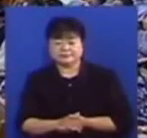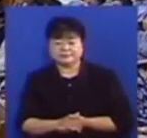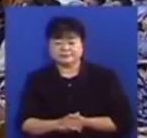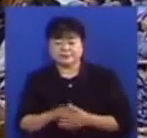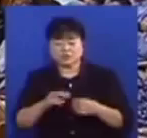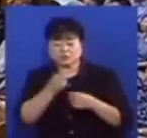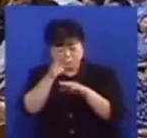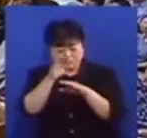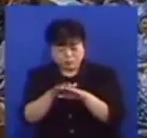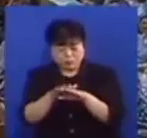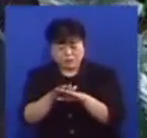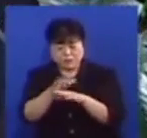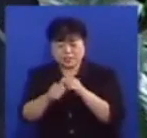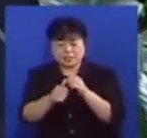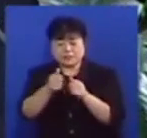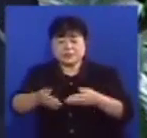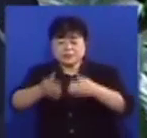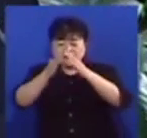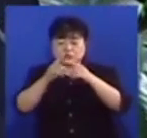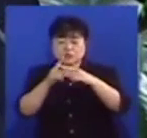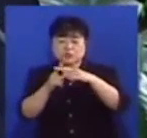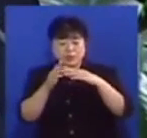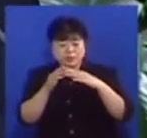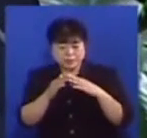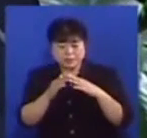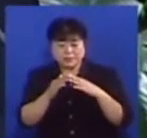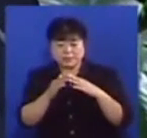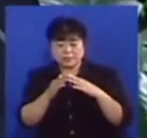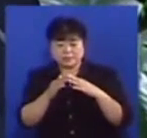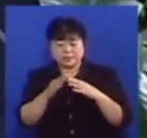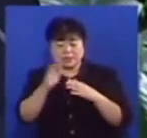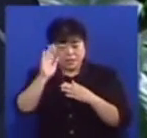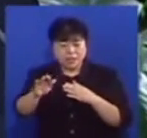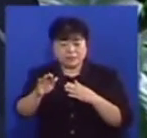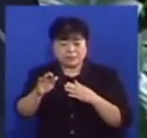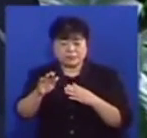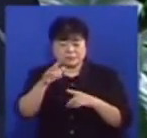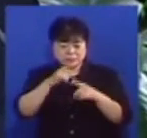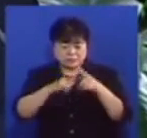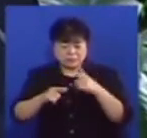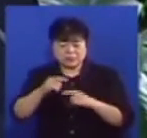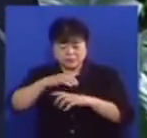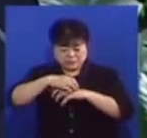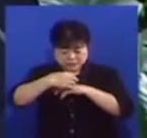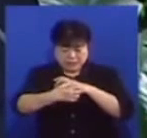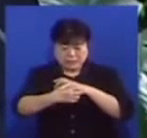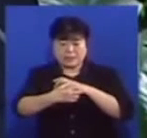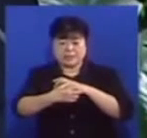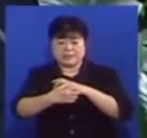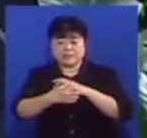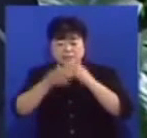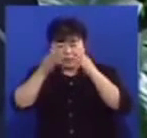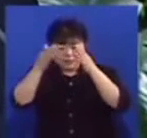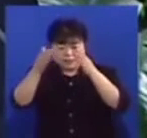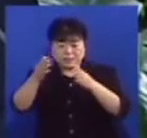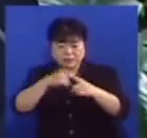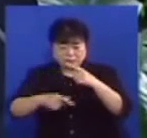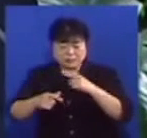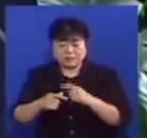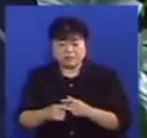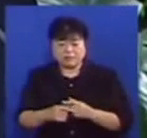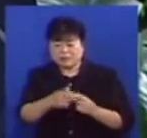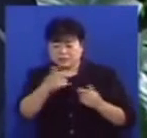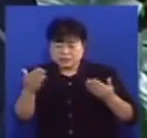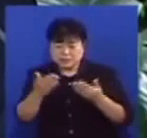우리 여의도 순복음교회는 하나님이 세운 교회로 앞으로 나아가서 온 세계를 향해서 더 큰